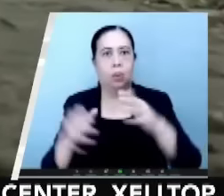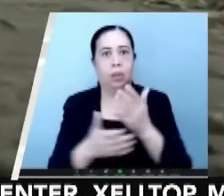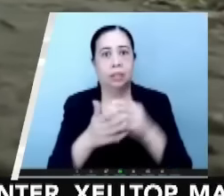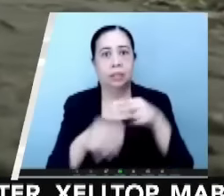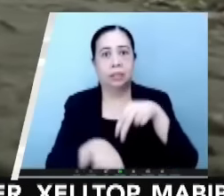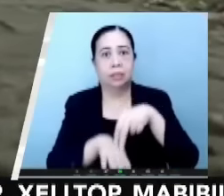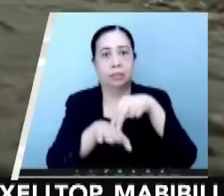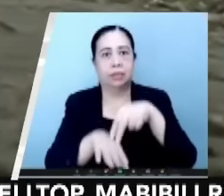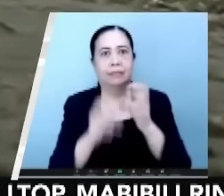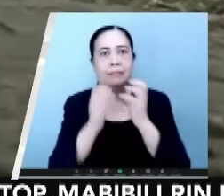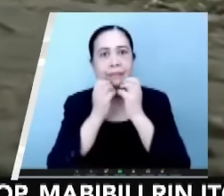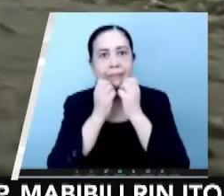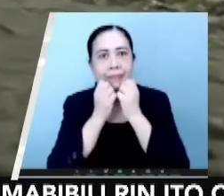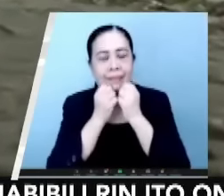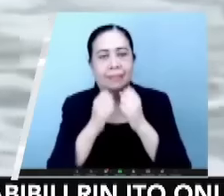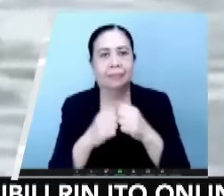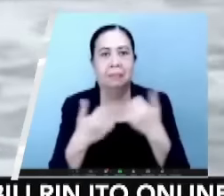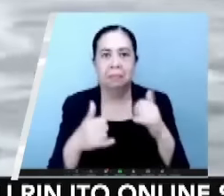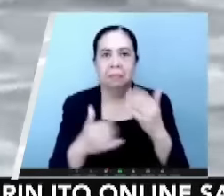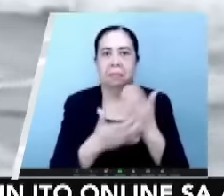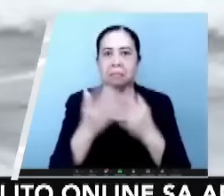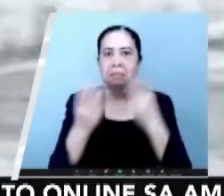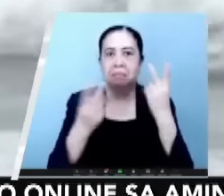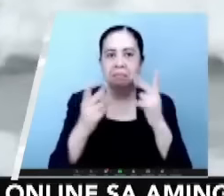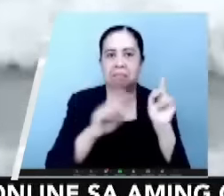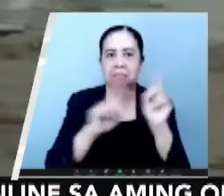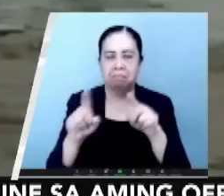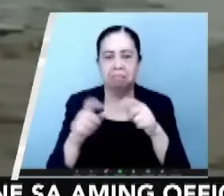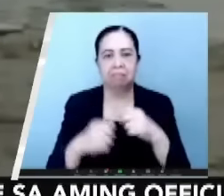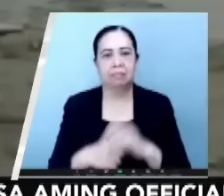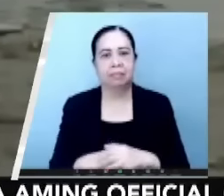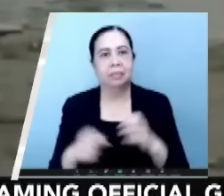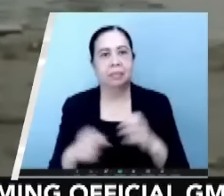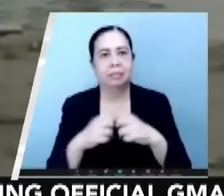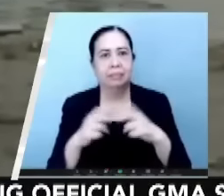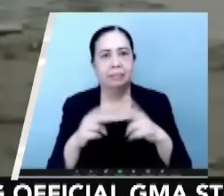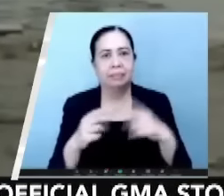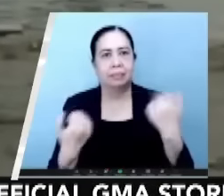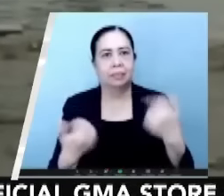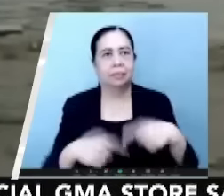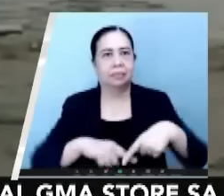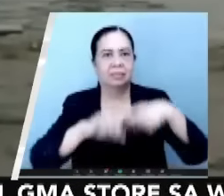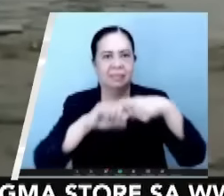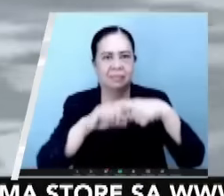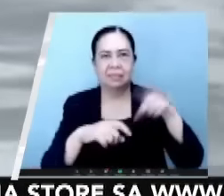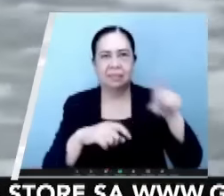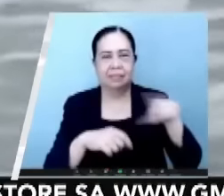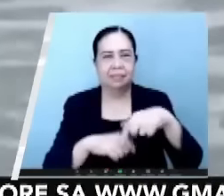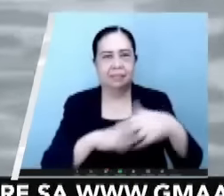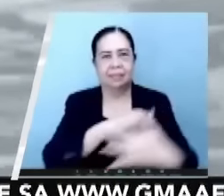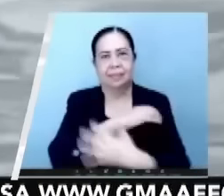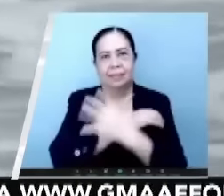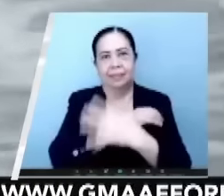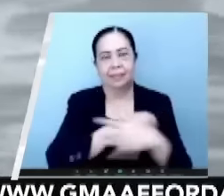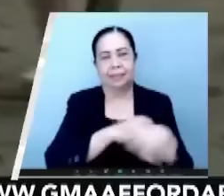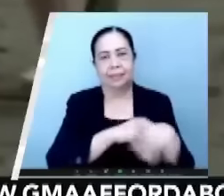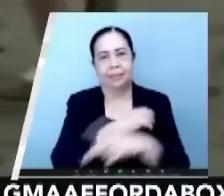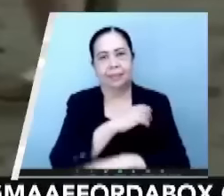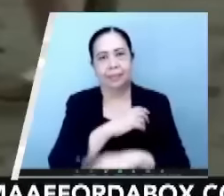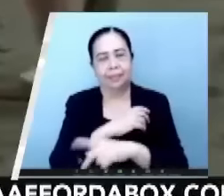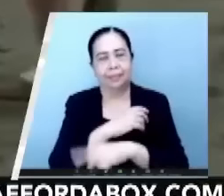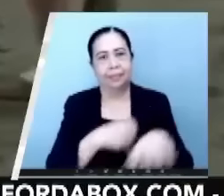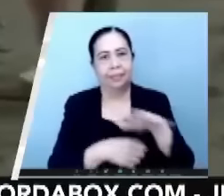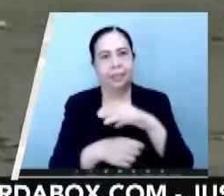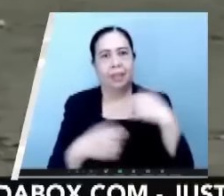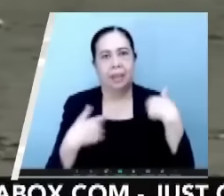Di rin nagpatinag ang ilang turista. Iyan ay kahit suspendido ang tourism activity sa mga baybayin sa probinsya habang nasa loob pa ng park ang